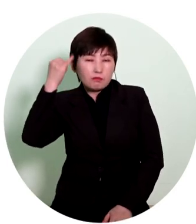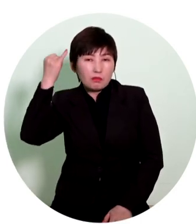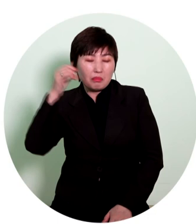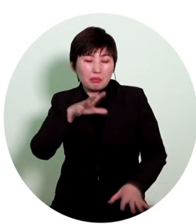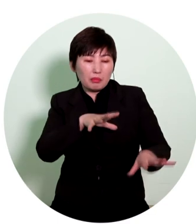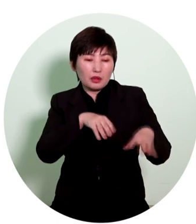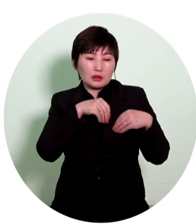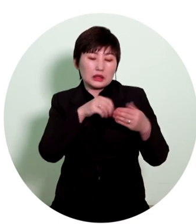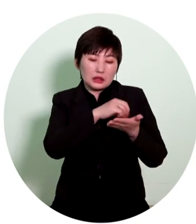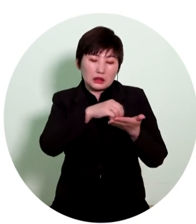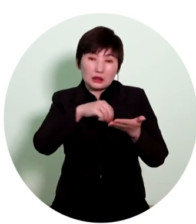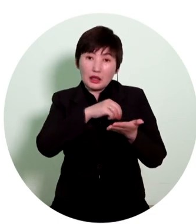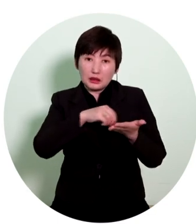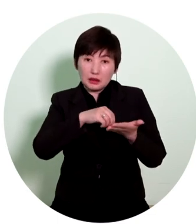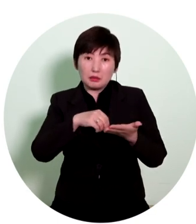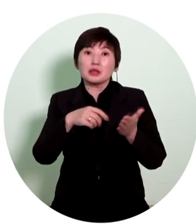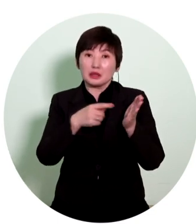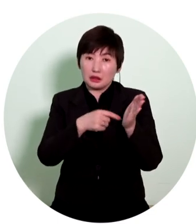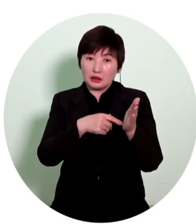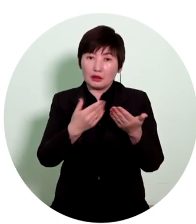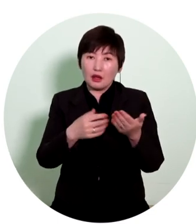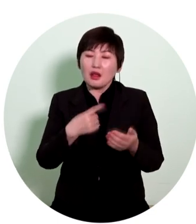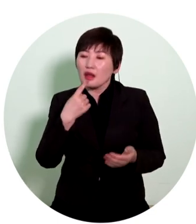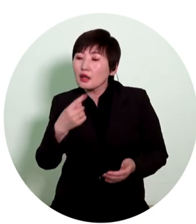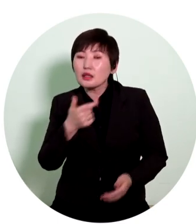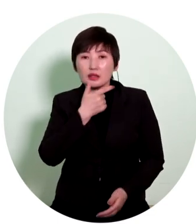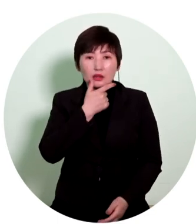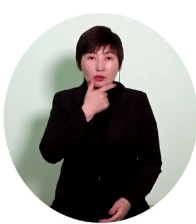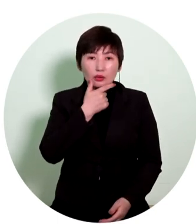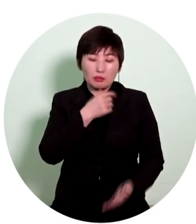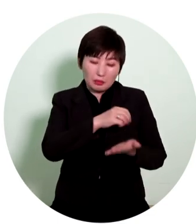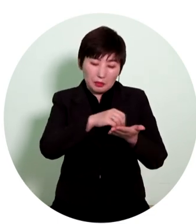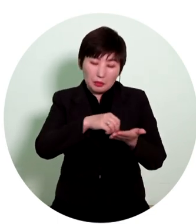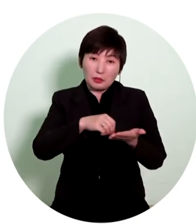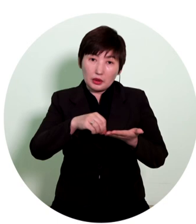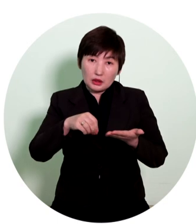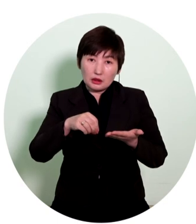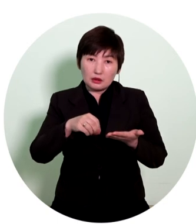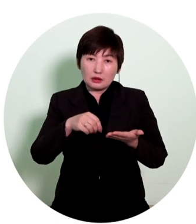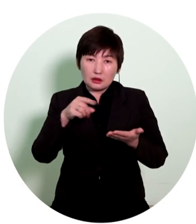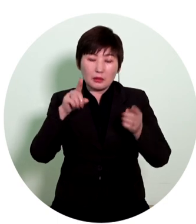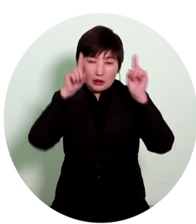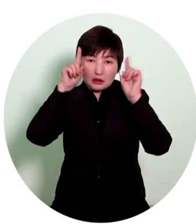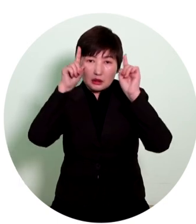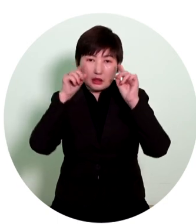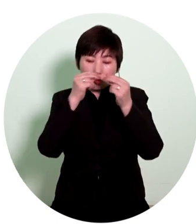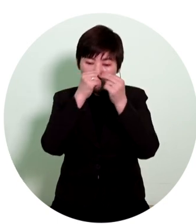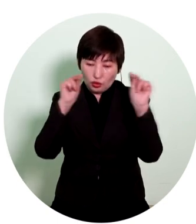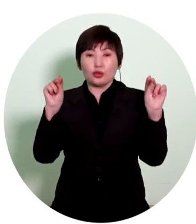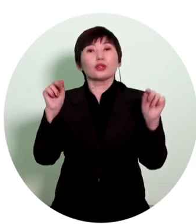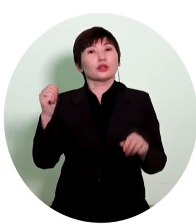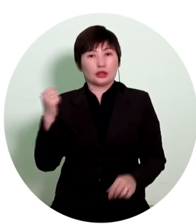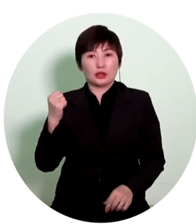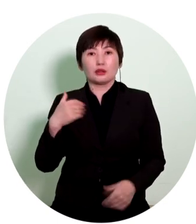мэдрэмжээ цаасан дээр бичиж буулгах хэрэгтэй. Хин нэгэнд хэлж чадахгүй байгаа зүйлээ ингэж бичих нь чамайг стрессээс маш